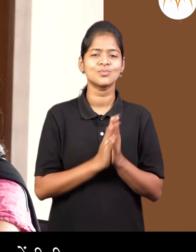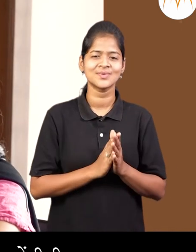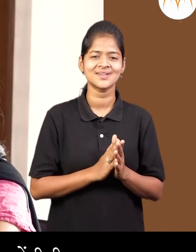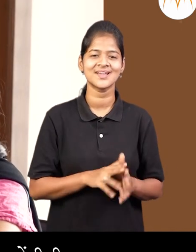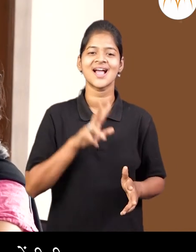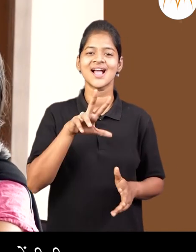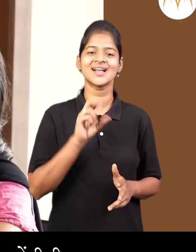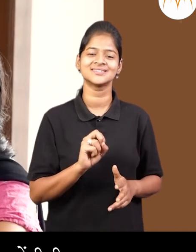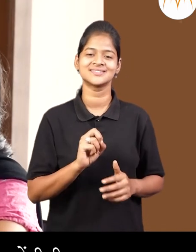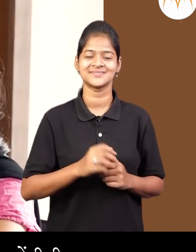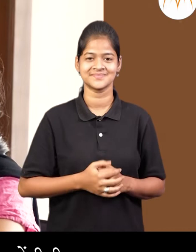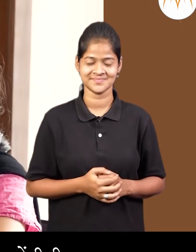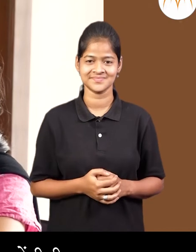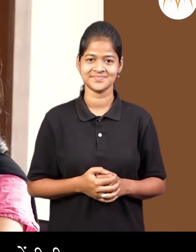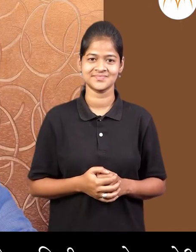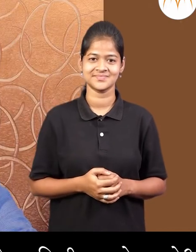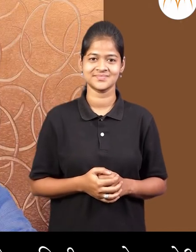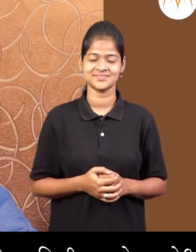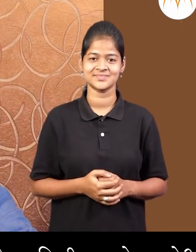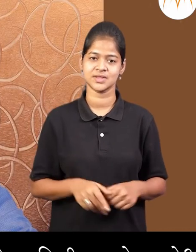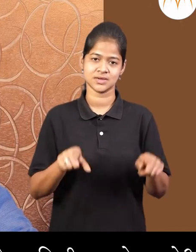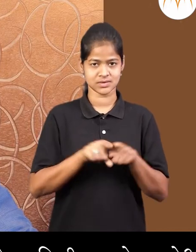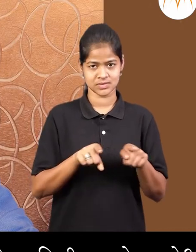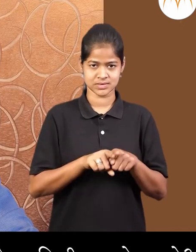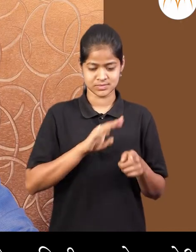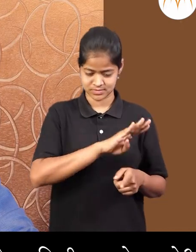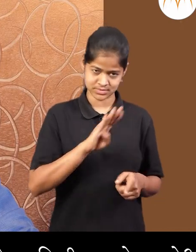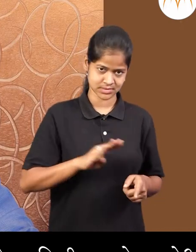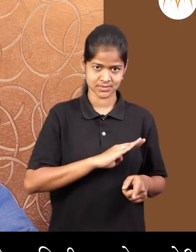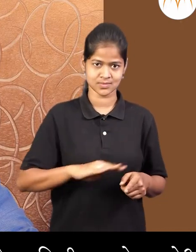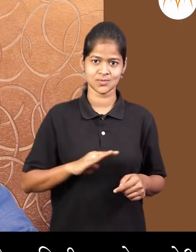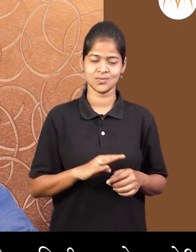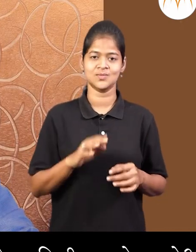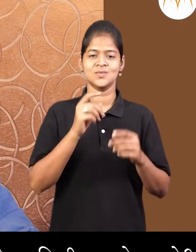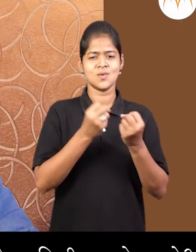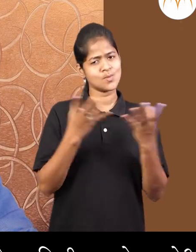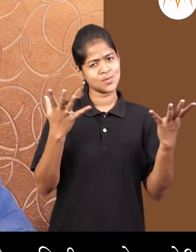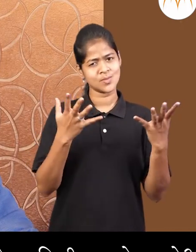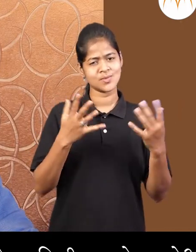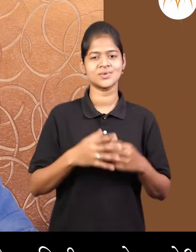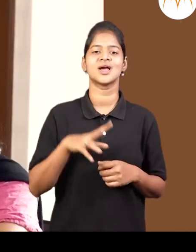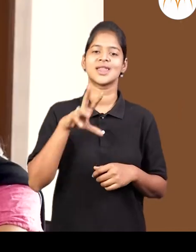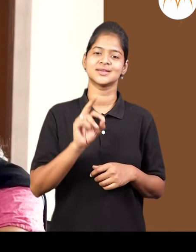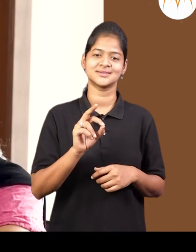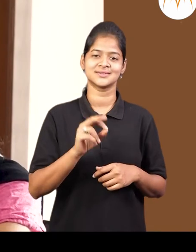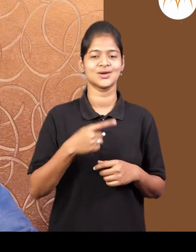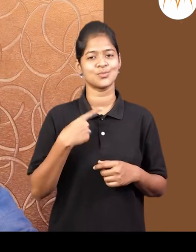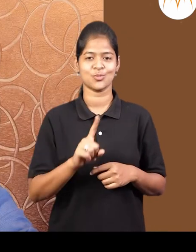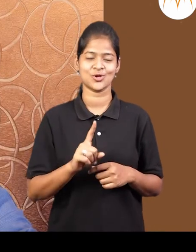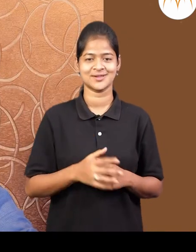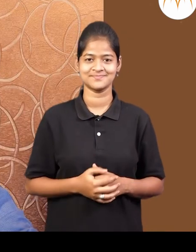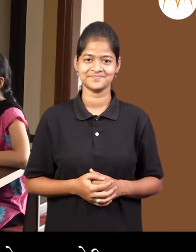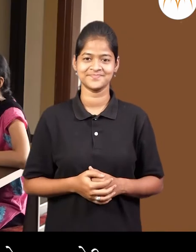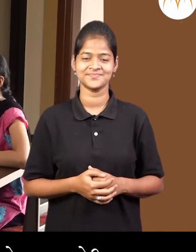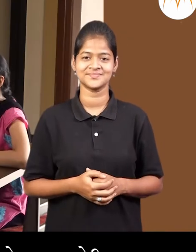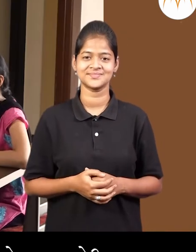याचा क्षेत्रफळ झालं 80 सेंटीमीटर. मग आपल्याकडे असे खूप चौरस तुकडे असते तर किती लागले असते? 80.